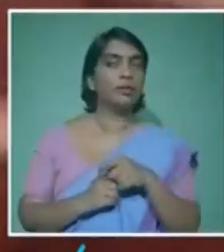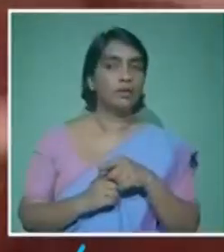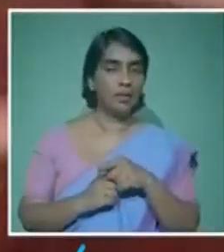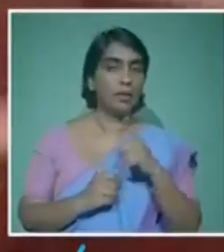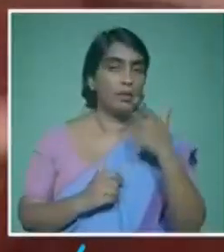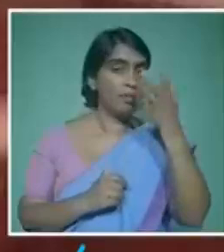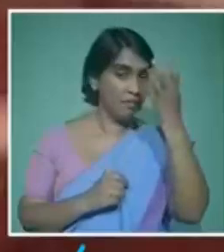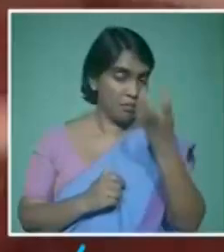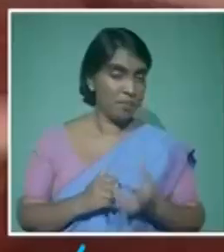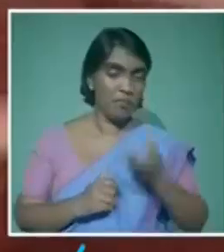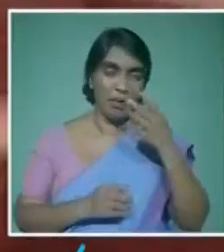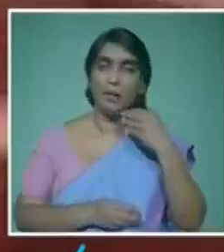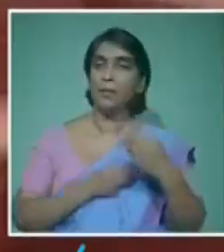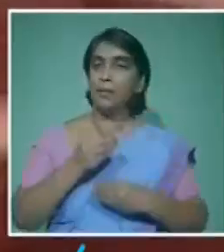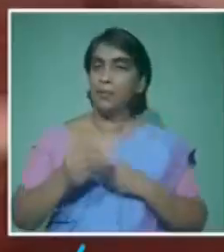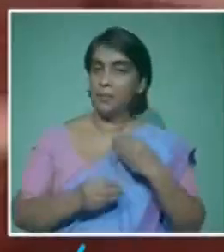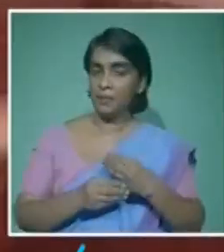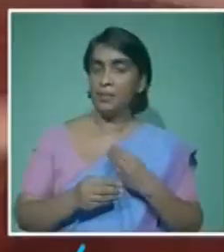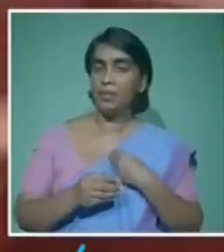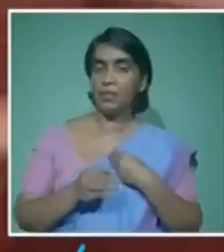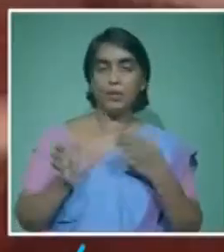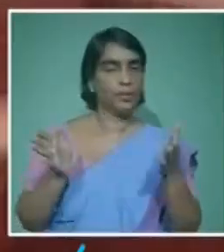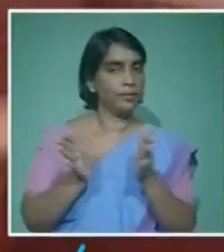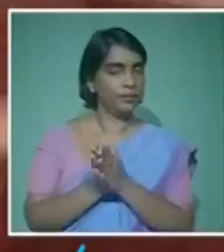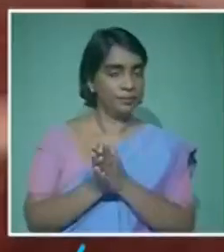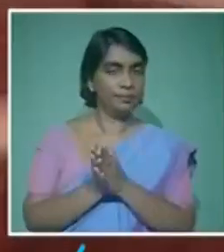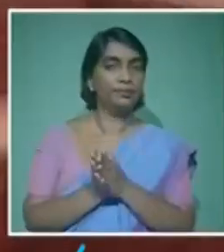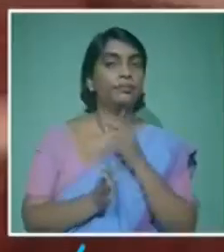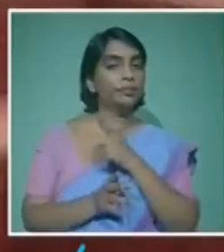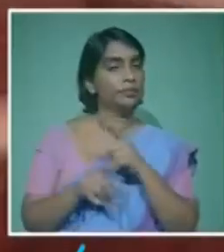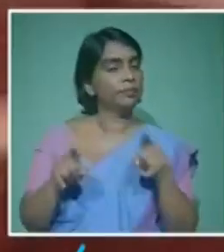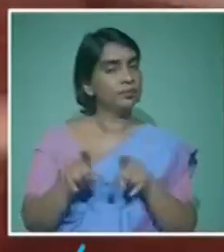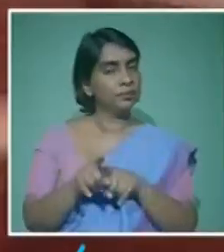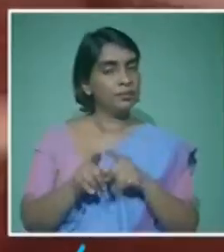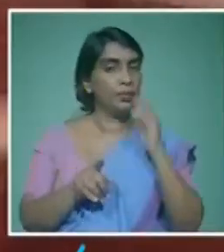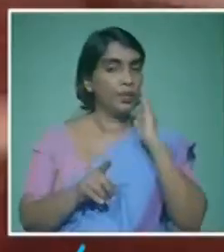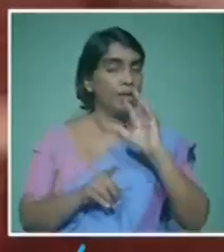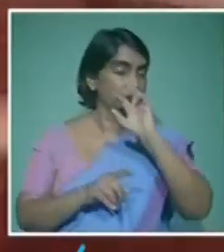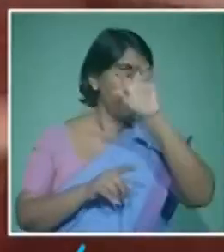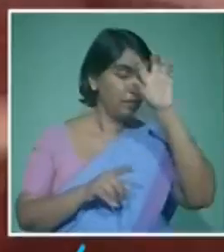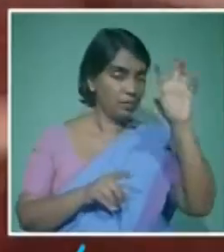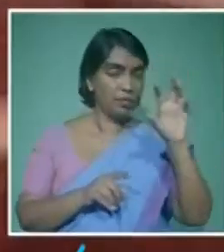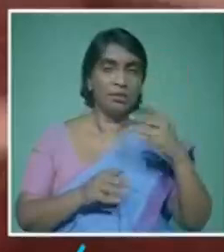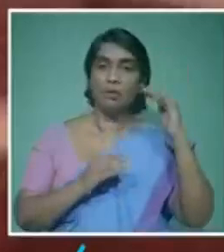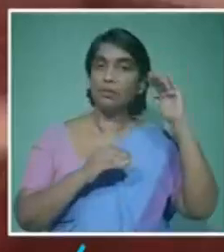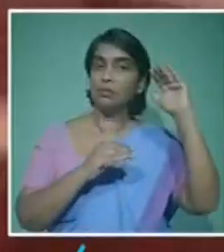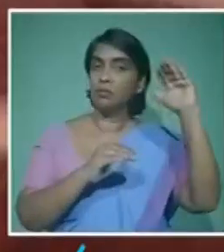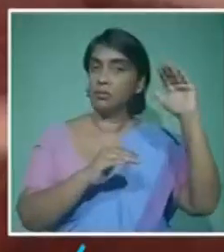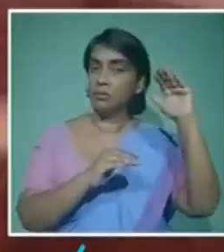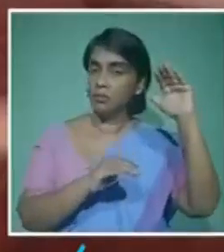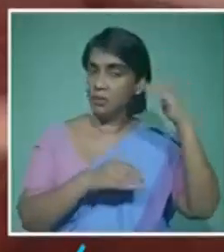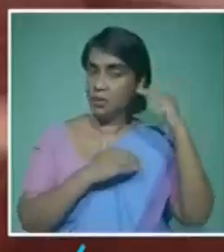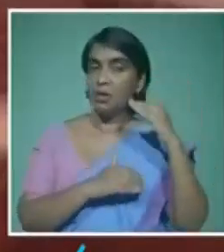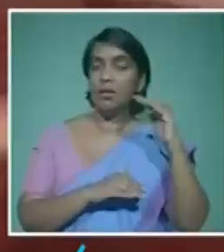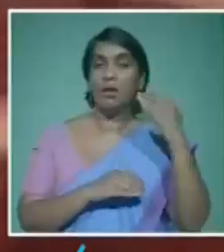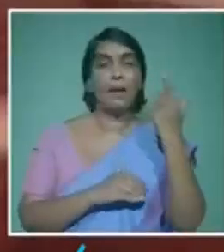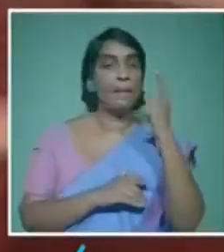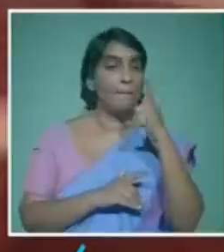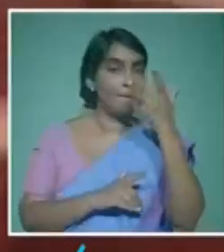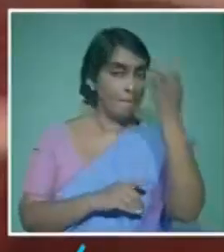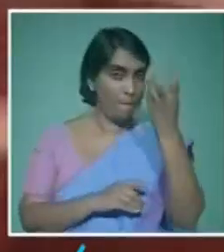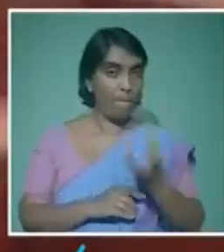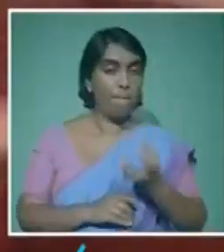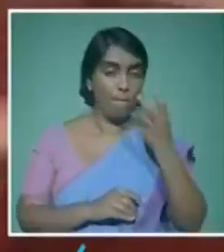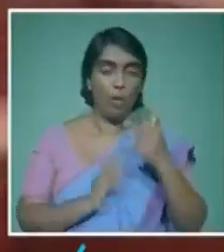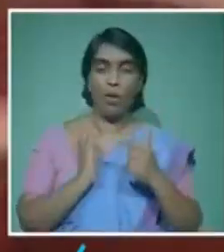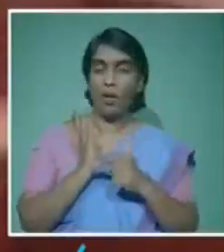நேரம் இறக்குமதி டின்மீன்களின் இறக்குமதி விரையினையை 100 ரூபாயிலிருந்து 200 ரூபாய் வரையில் அதிகரித்துள்ளோம். மீனின